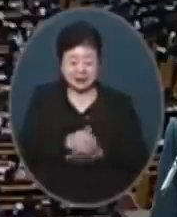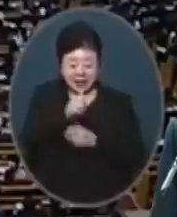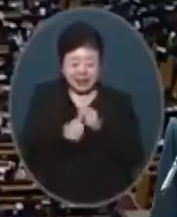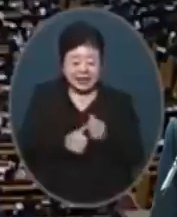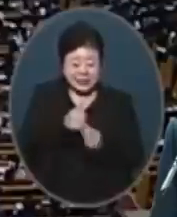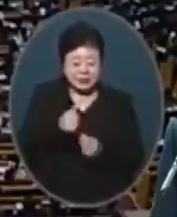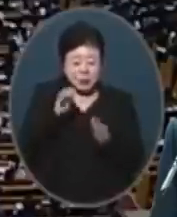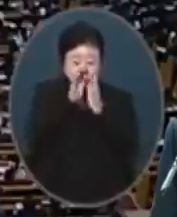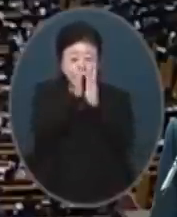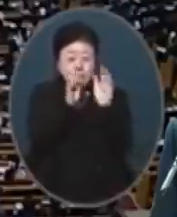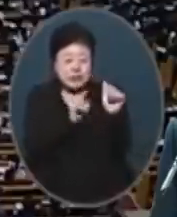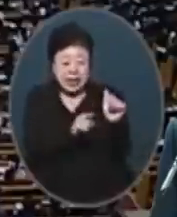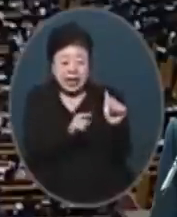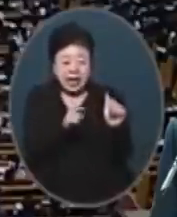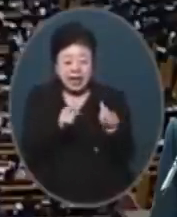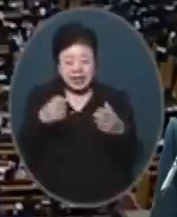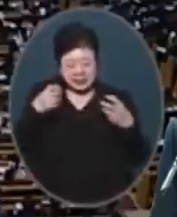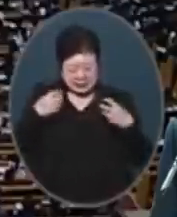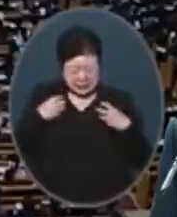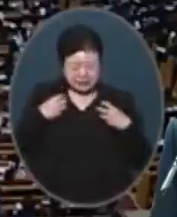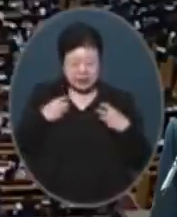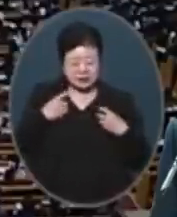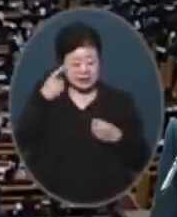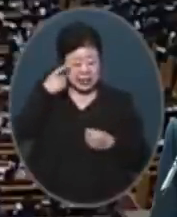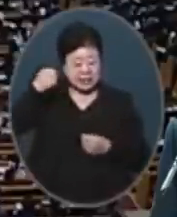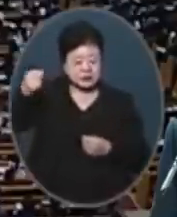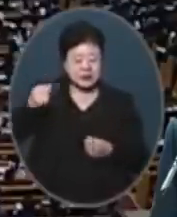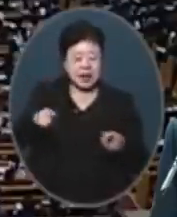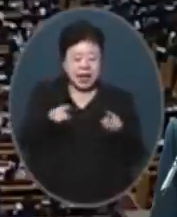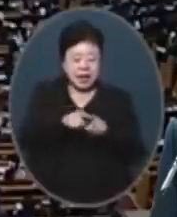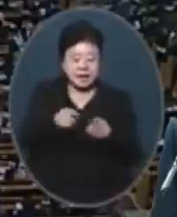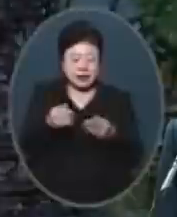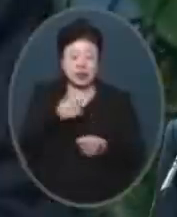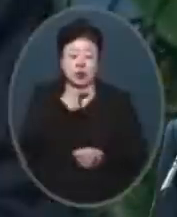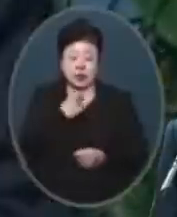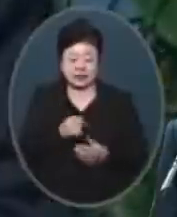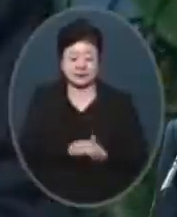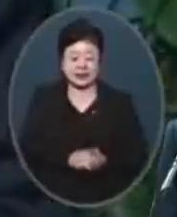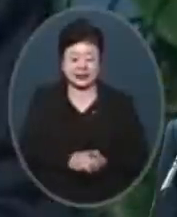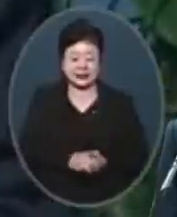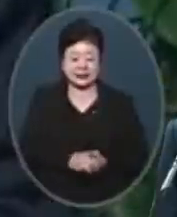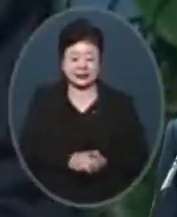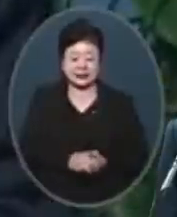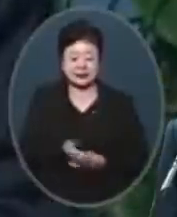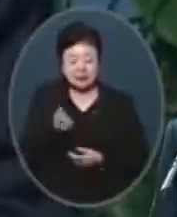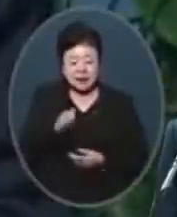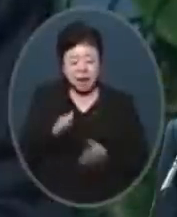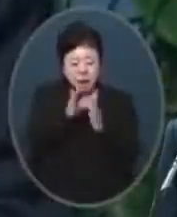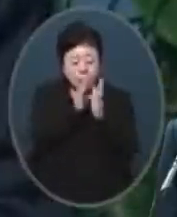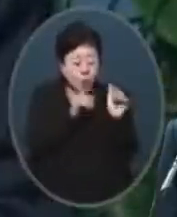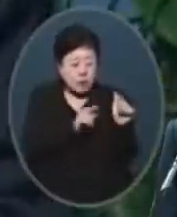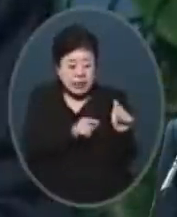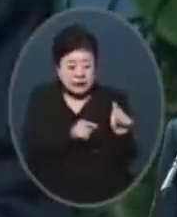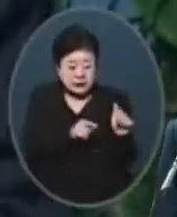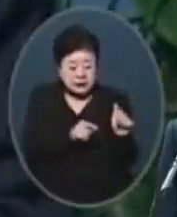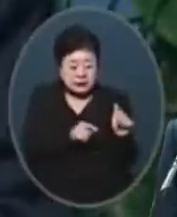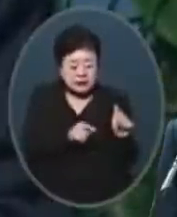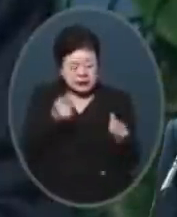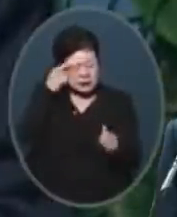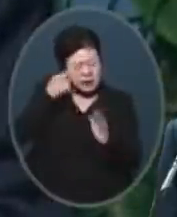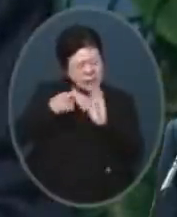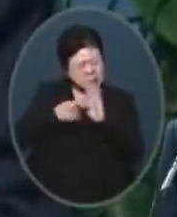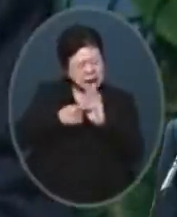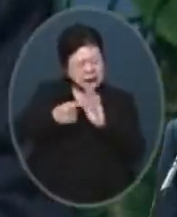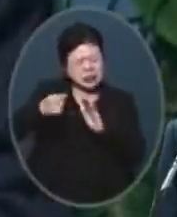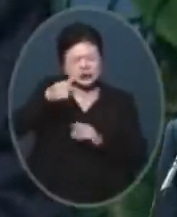하나님은 모세가 책임자라고 생각하고 함께 일하시기를 원하셨습니다. 하지만 모세는 부정적인